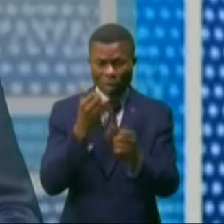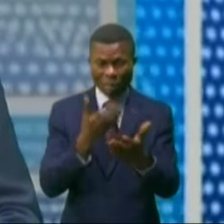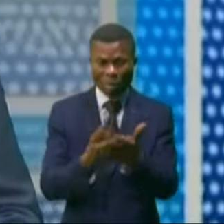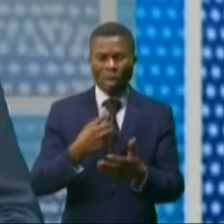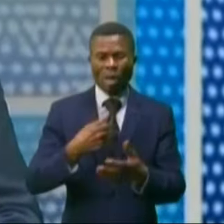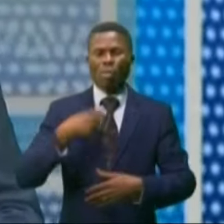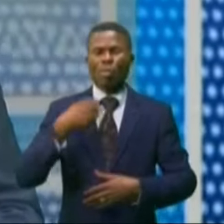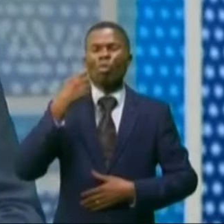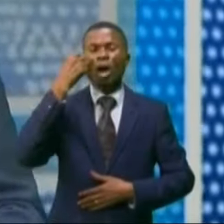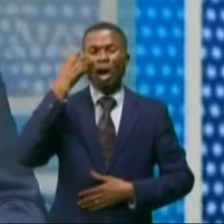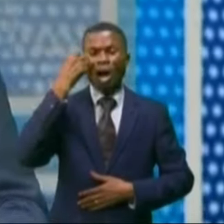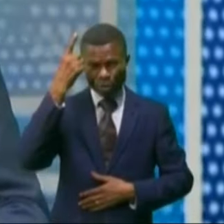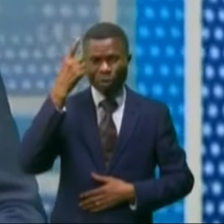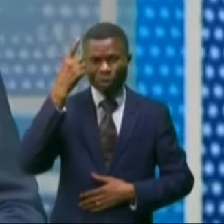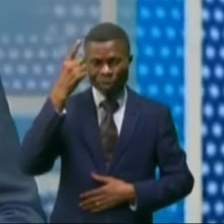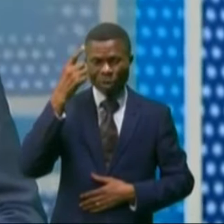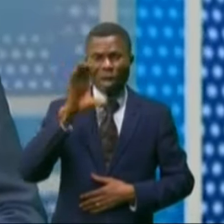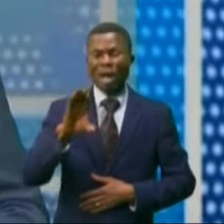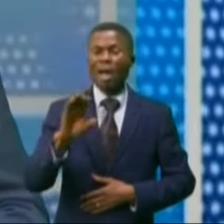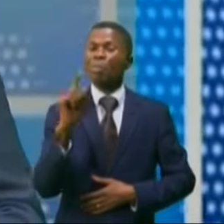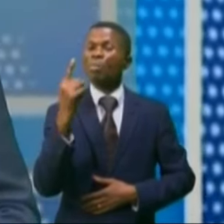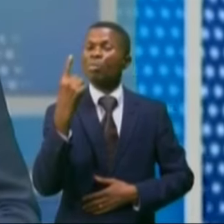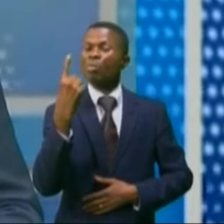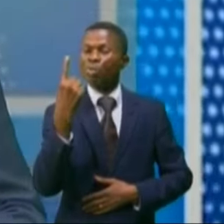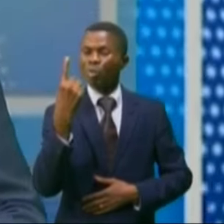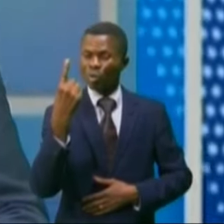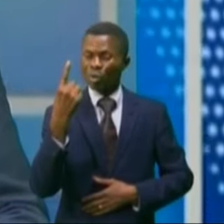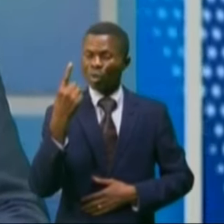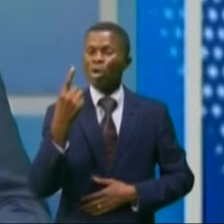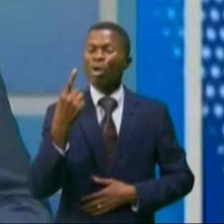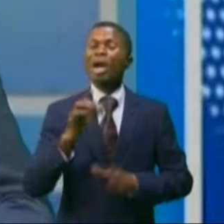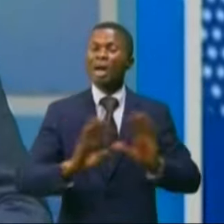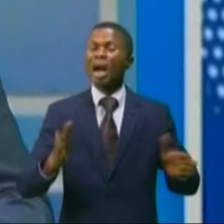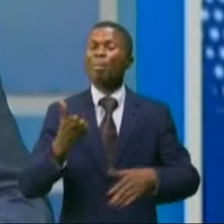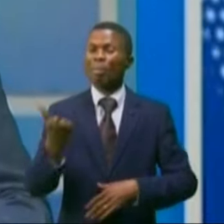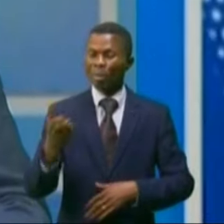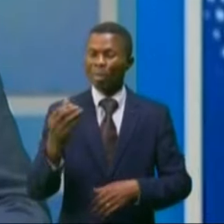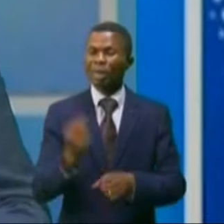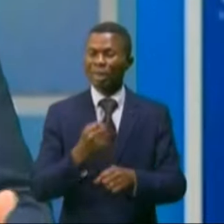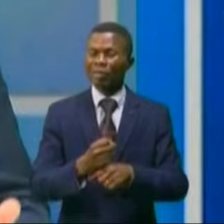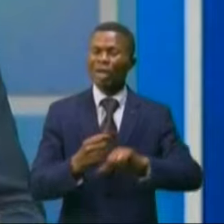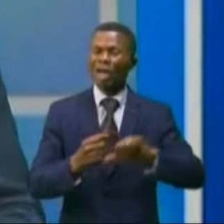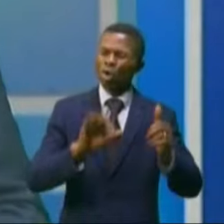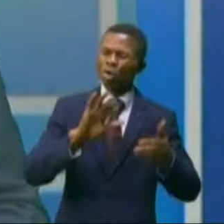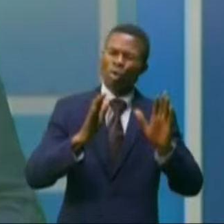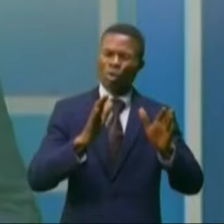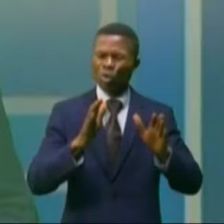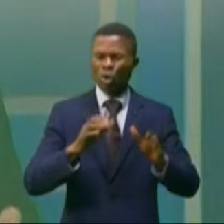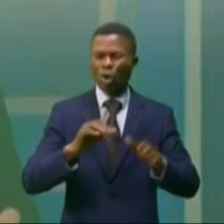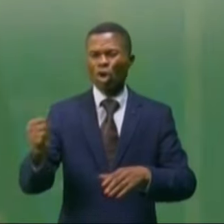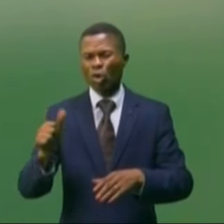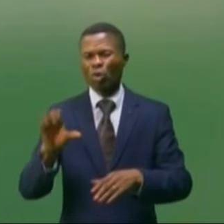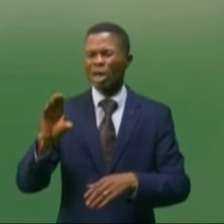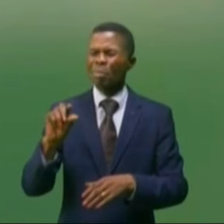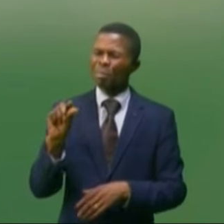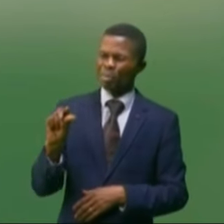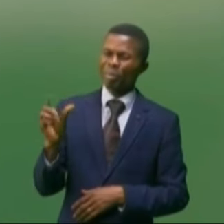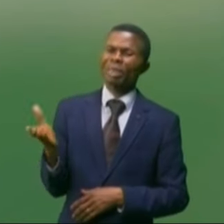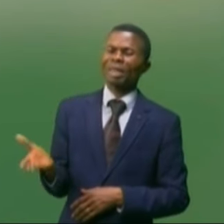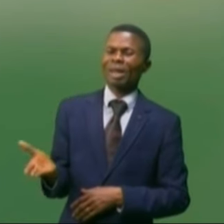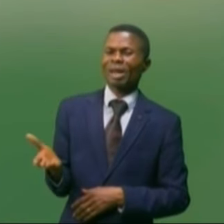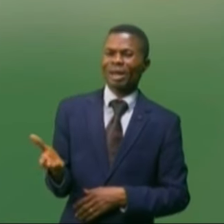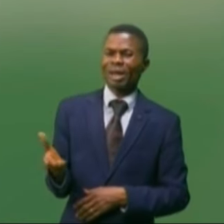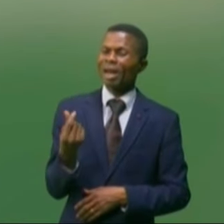compte qu'on n'a qu'une seule banque qui est de taille moyenne, une autre qui est petite et les autres sont plutôt des très petites banques. Et vous